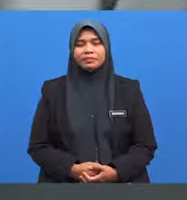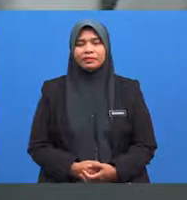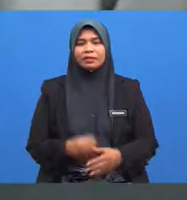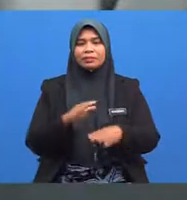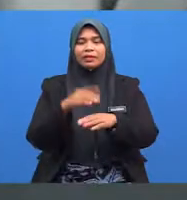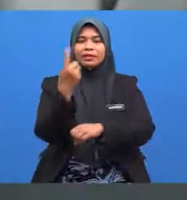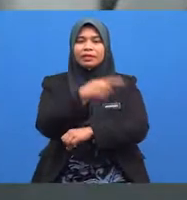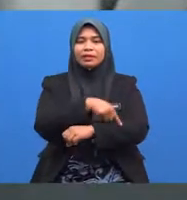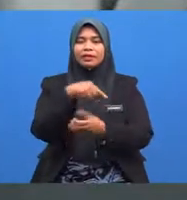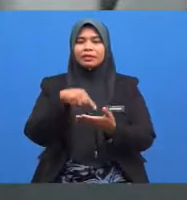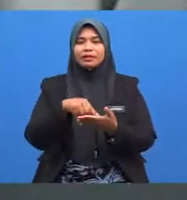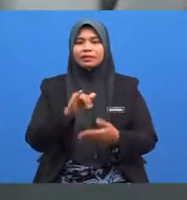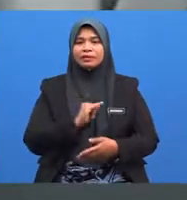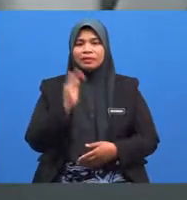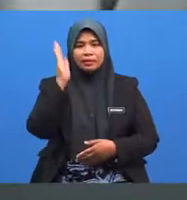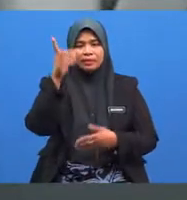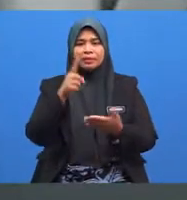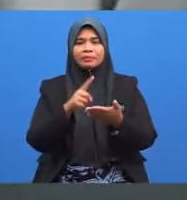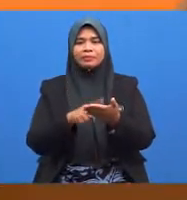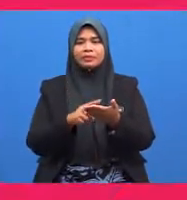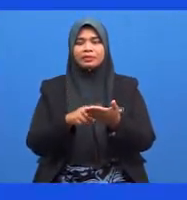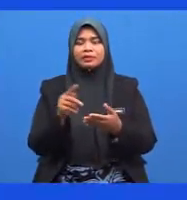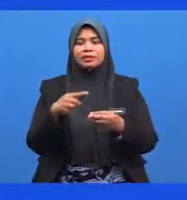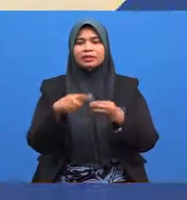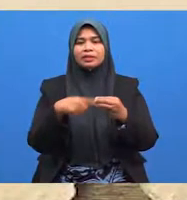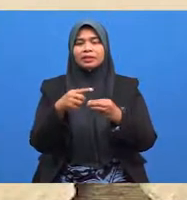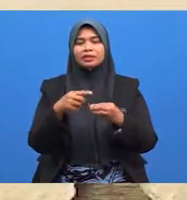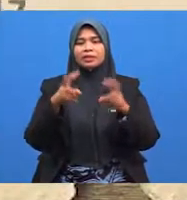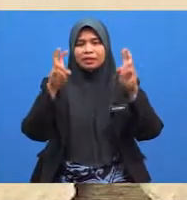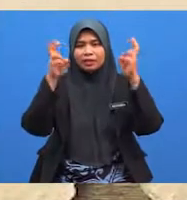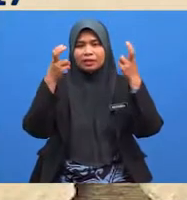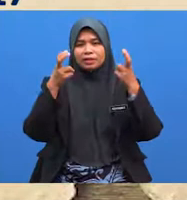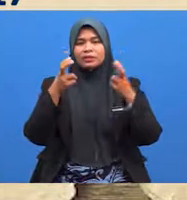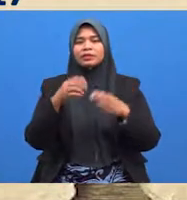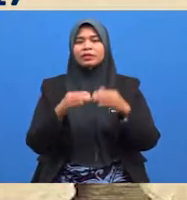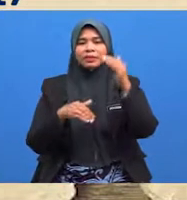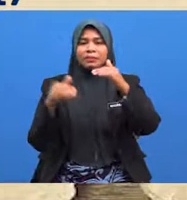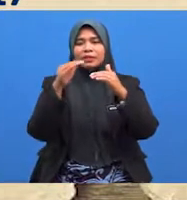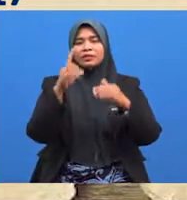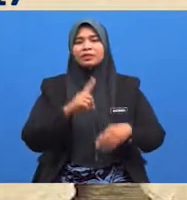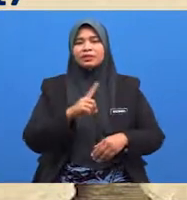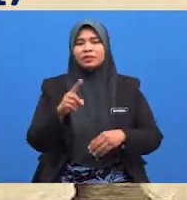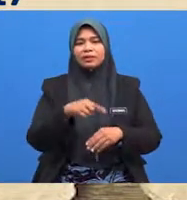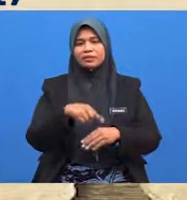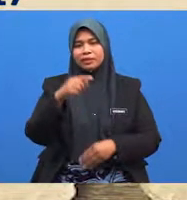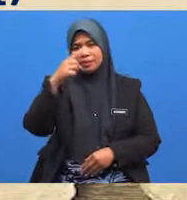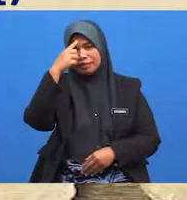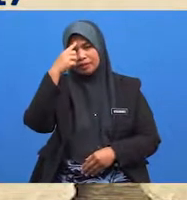Pada hari ini, saya akan membincangkan tentang topik seni bina Islam di India abad